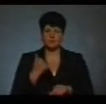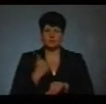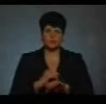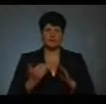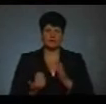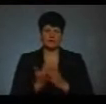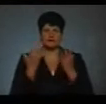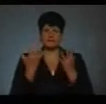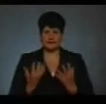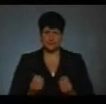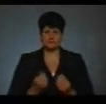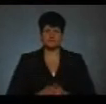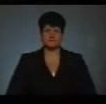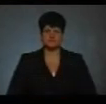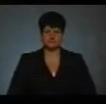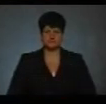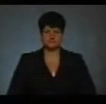дня.